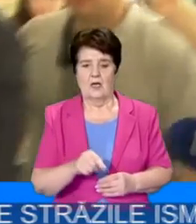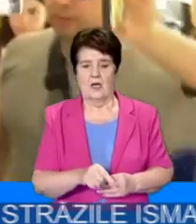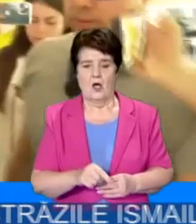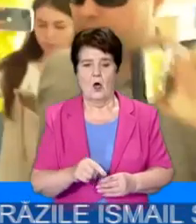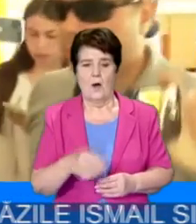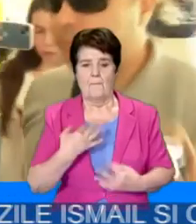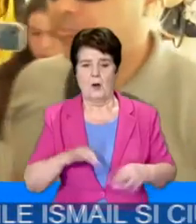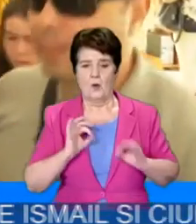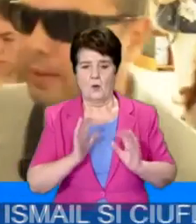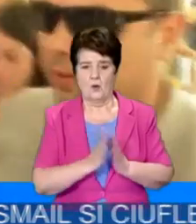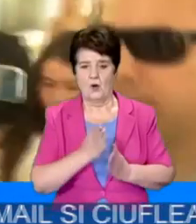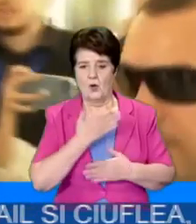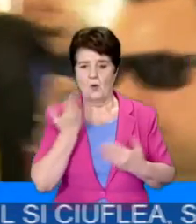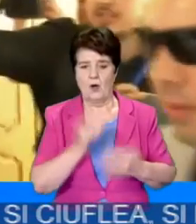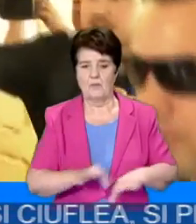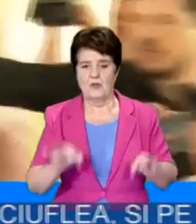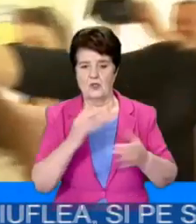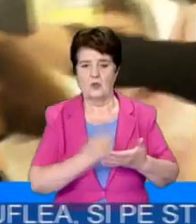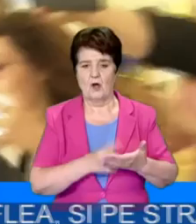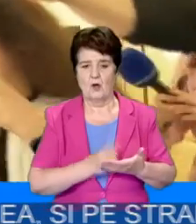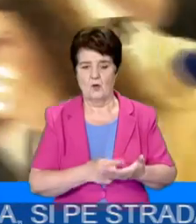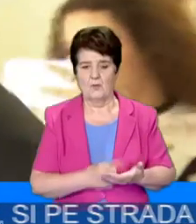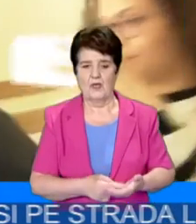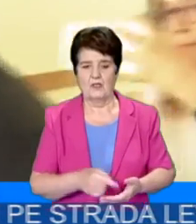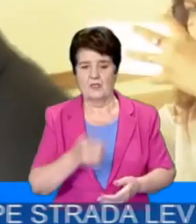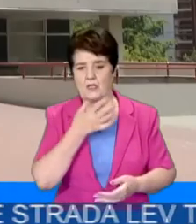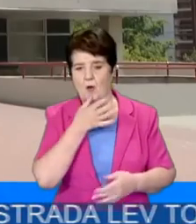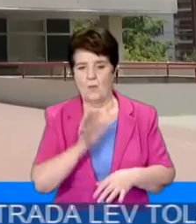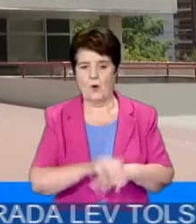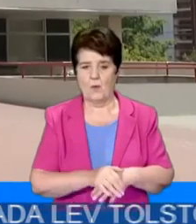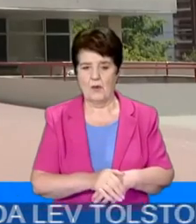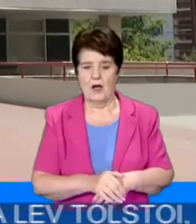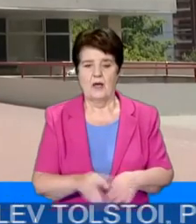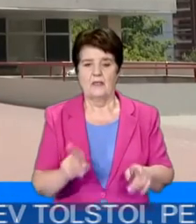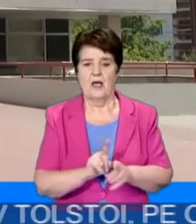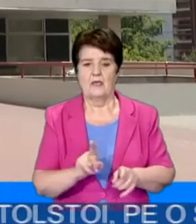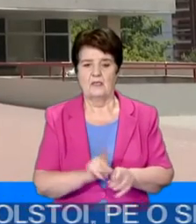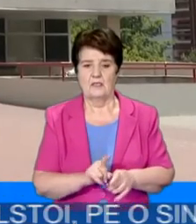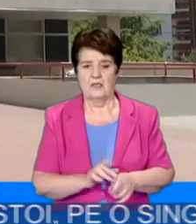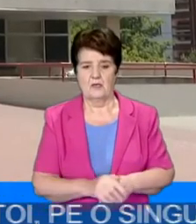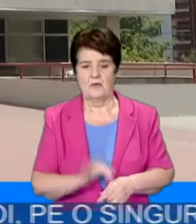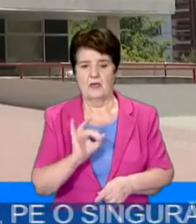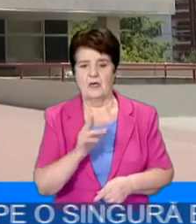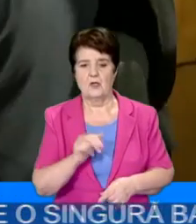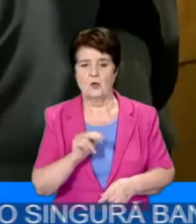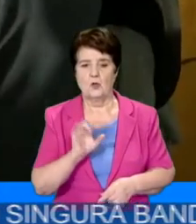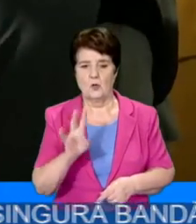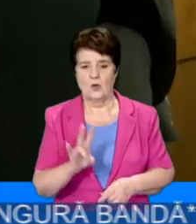procurorilor nu are la bază niciun argument sustenabil sau probă. De asemenea, Igor Dodon s-a